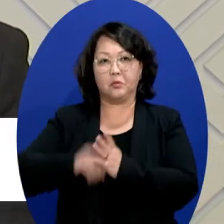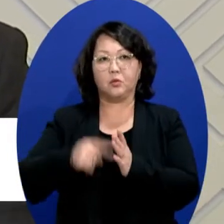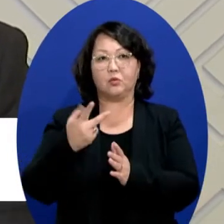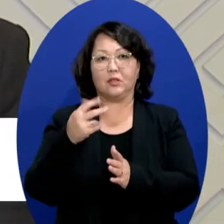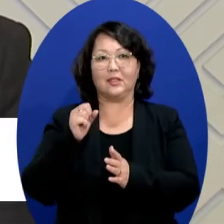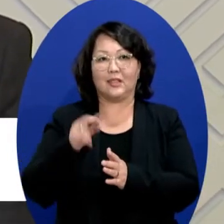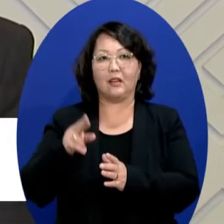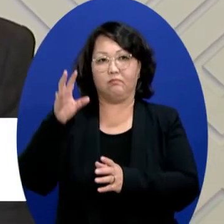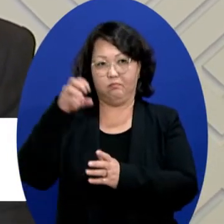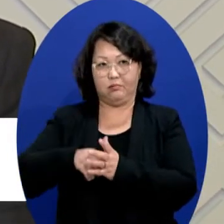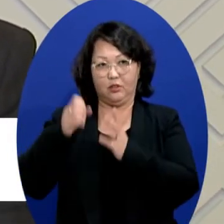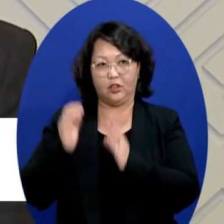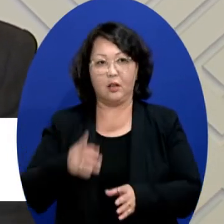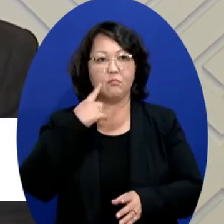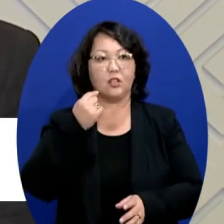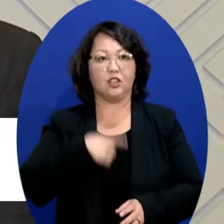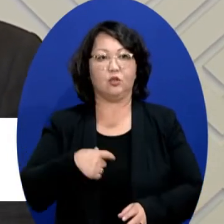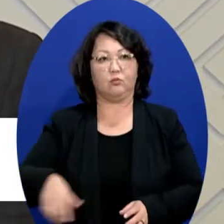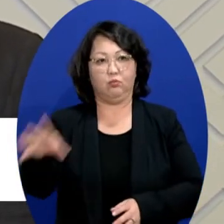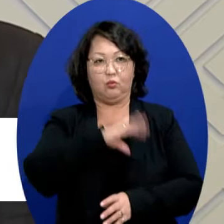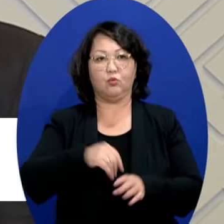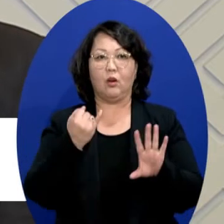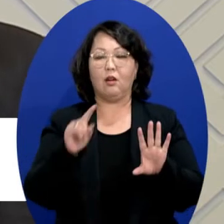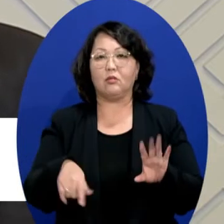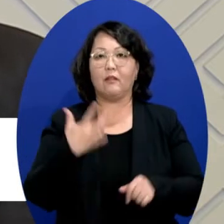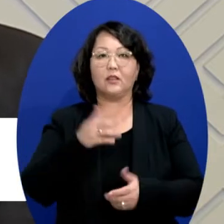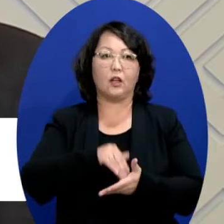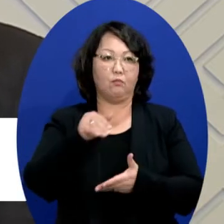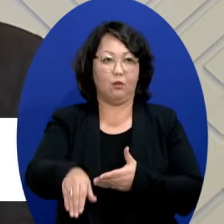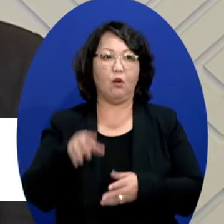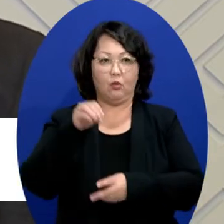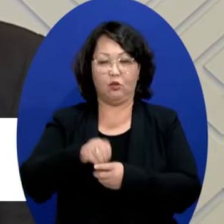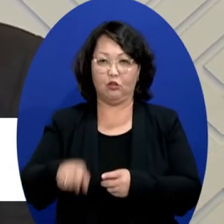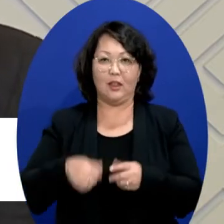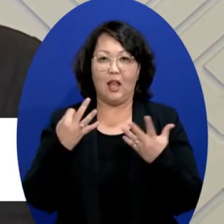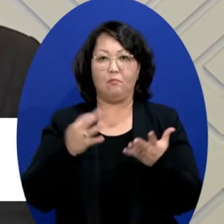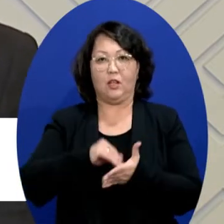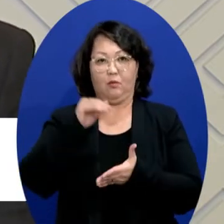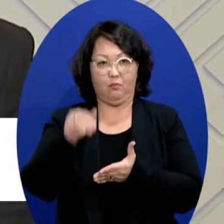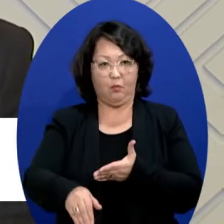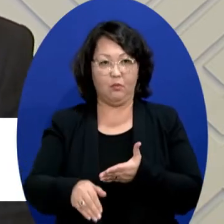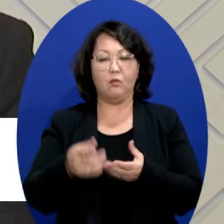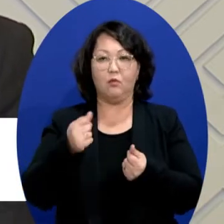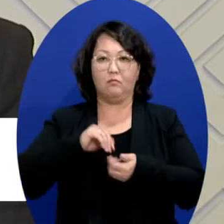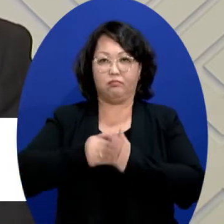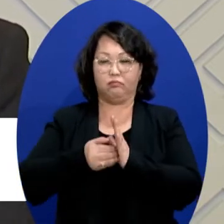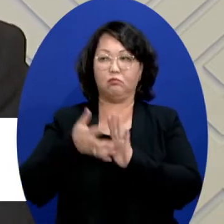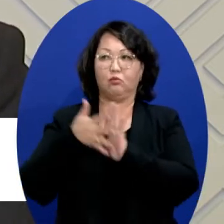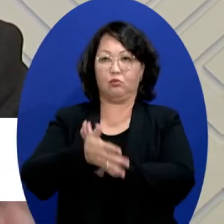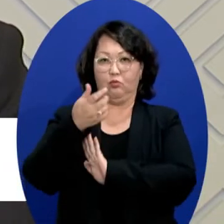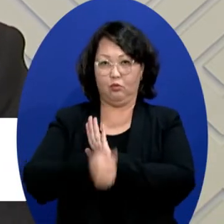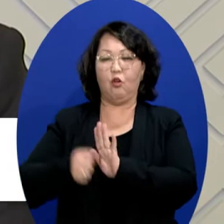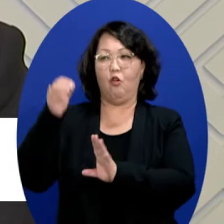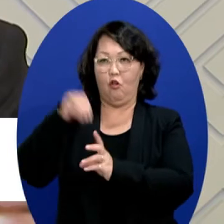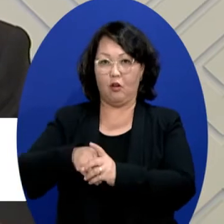хүүхдүүд нээлж хагаад одоо 6.5 тэрбум суулгасан бол одоо 8 тэрбум төгрөгийн санхүүжилт суулгасан. Гэхдээ энэ